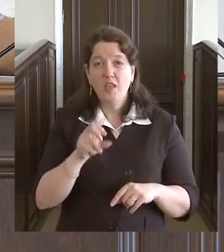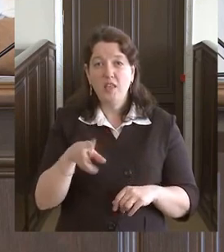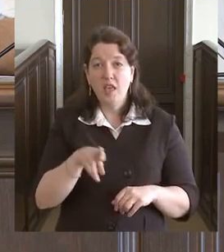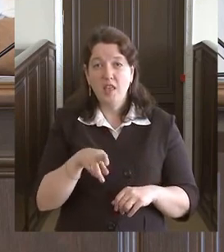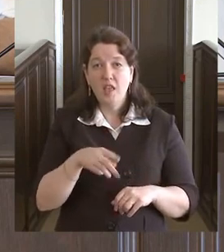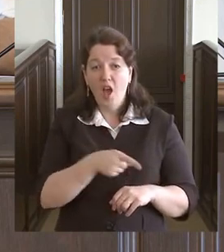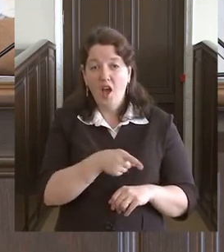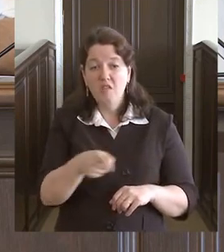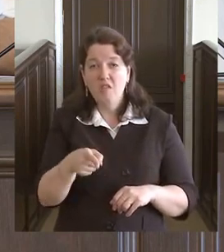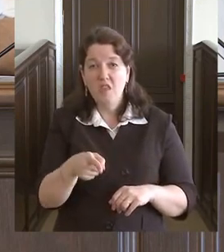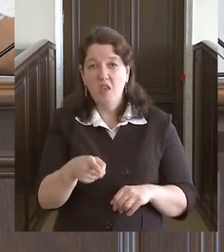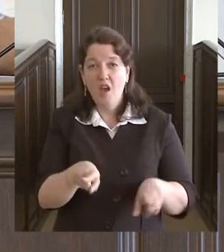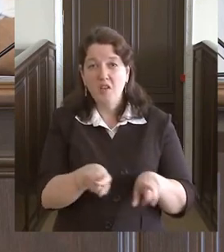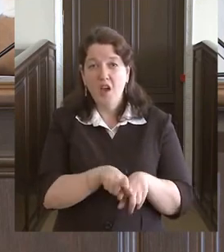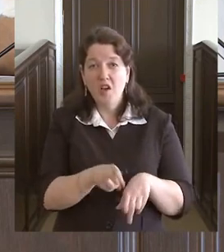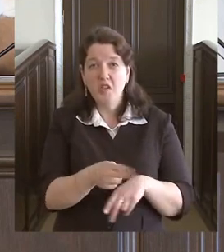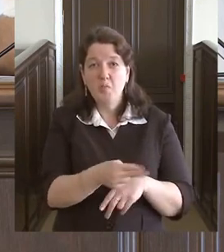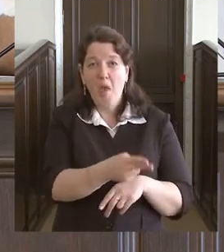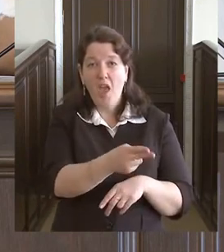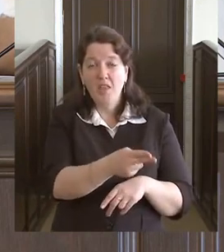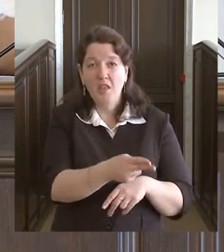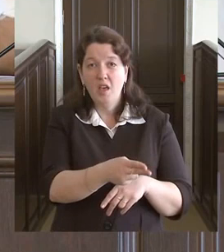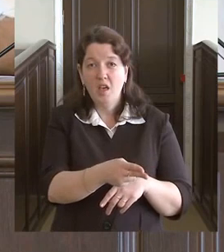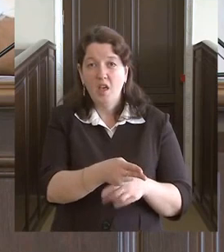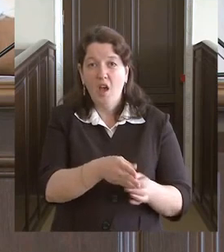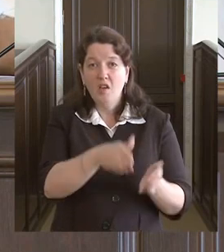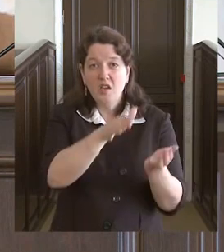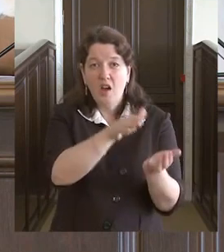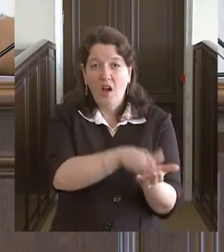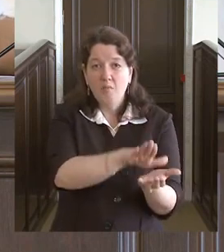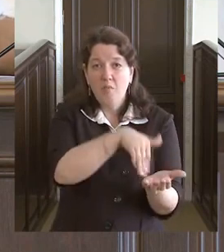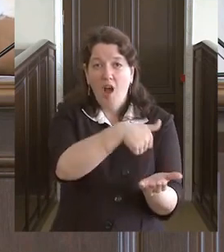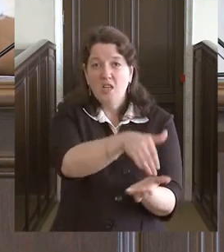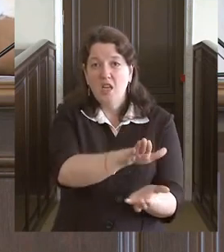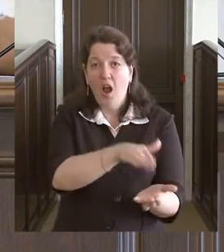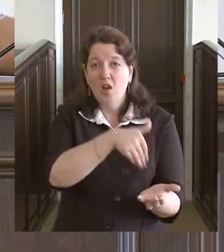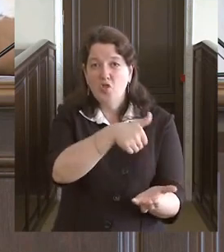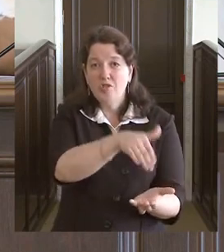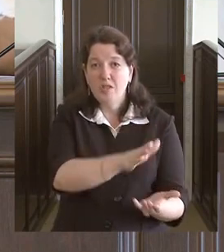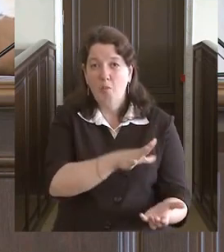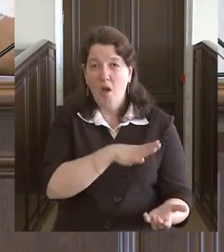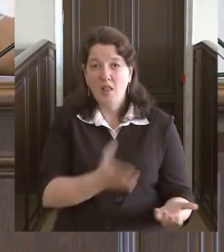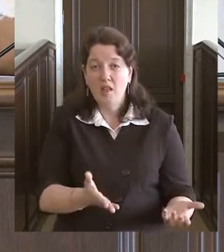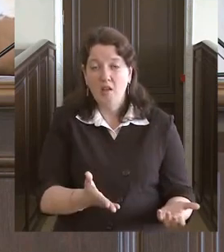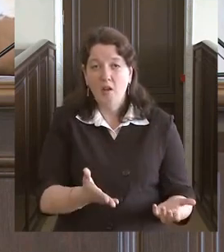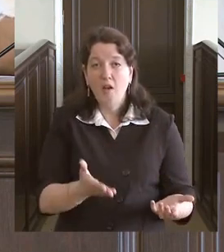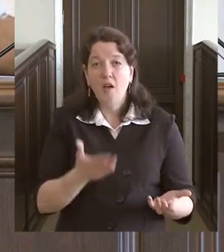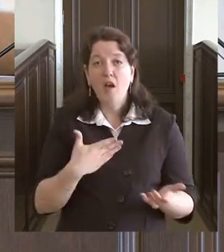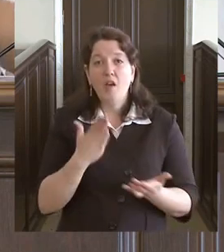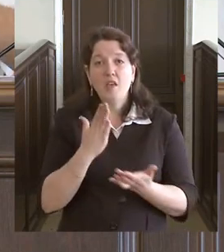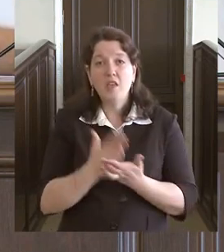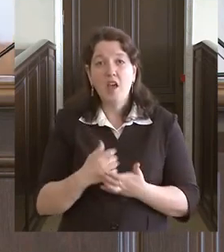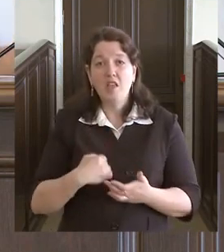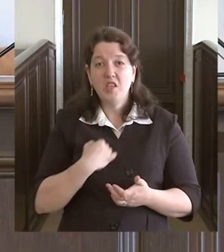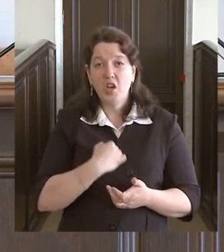говорит им змеи порождение хидден и гробы окрашенные помните какие вещи